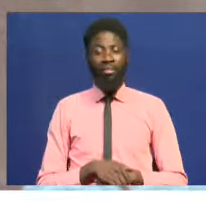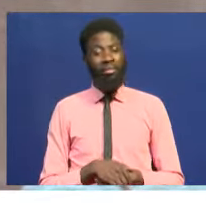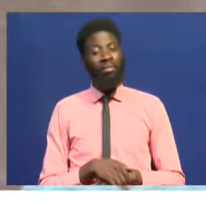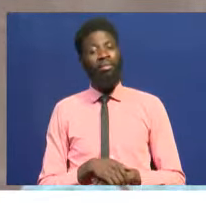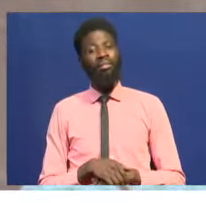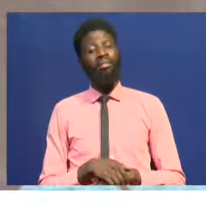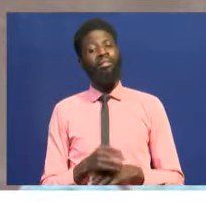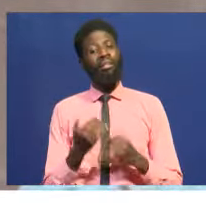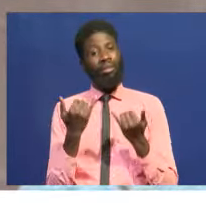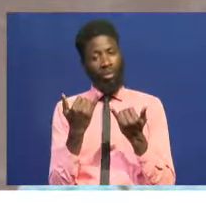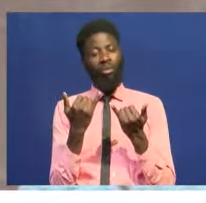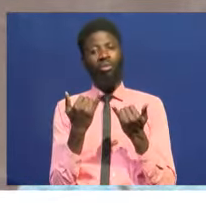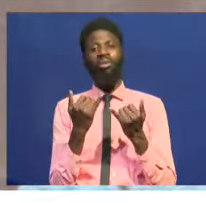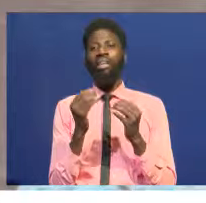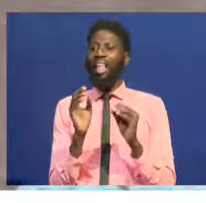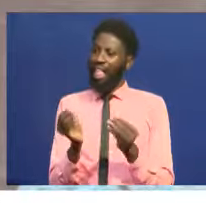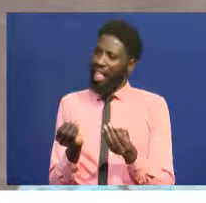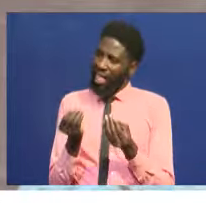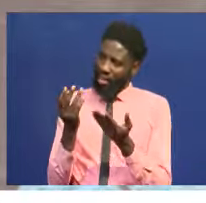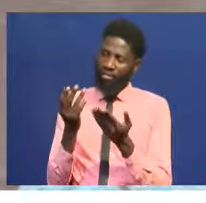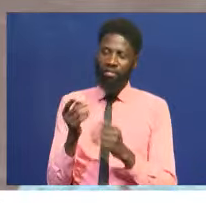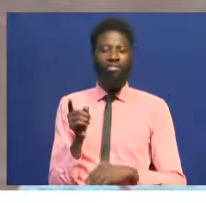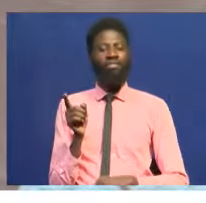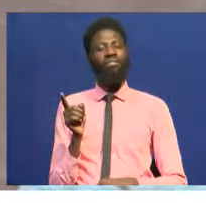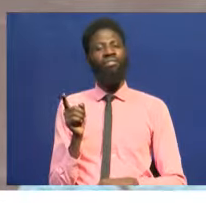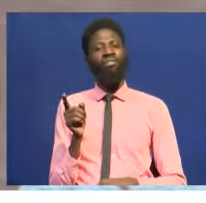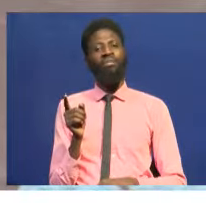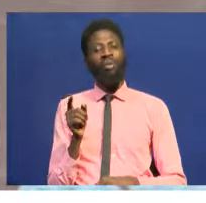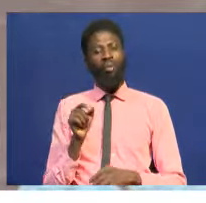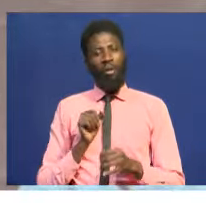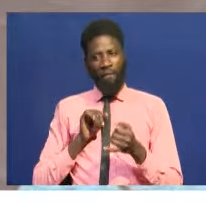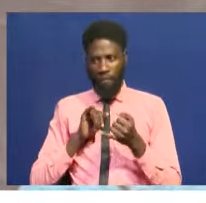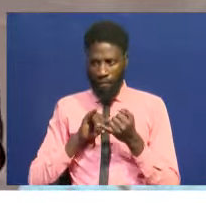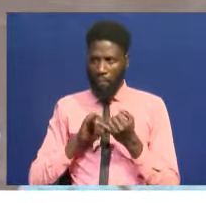Sasa tutampatia mjane wake. Na